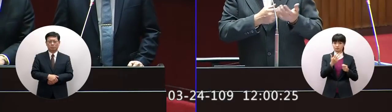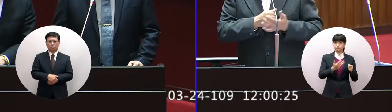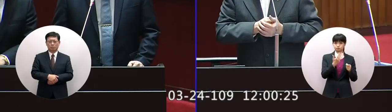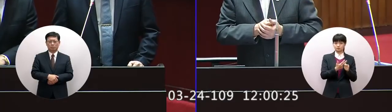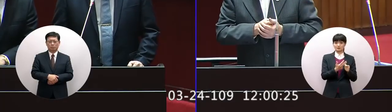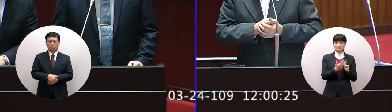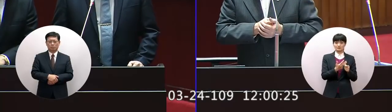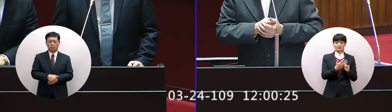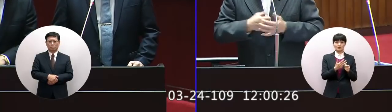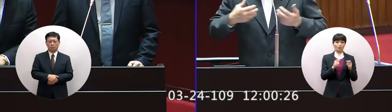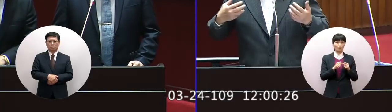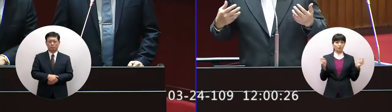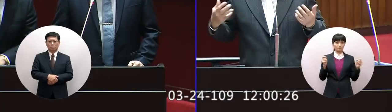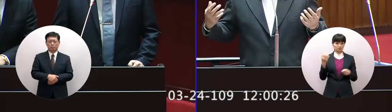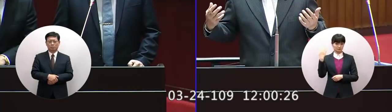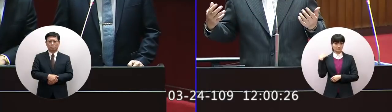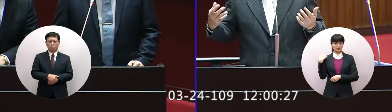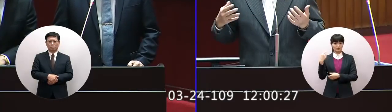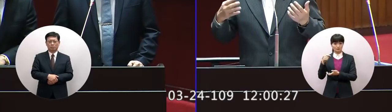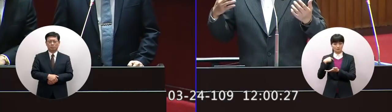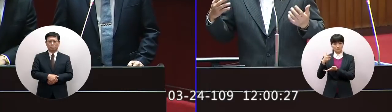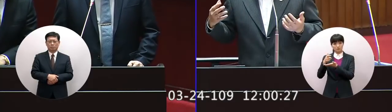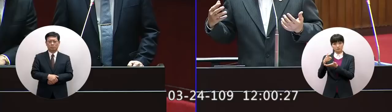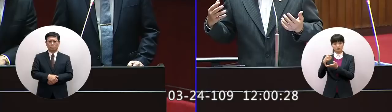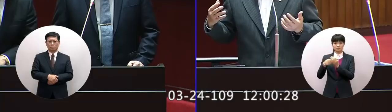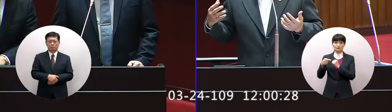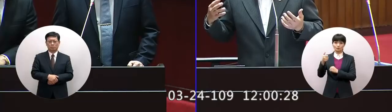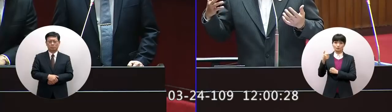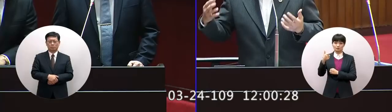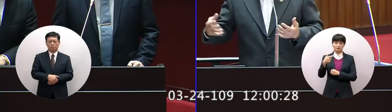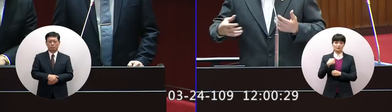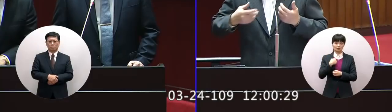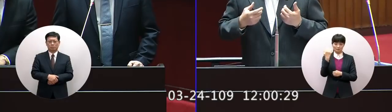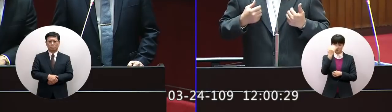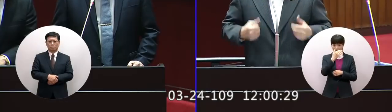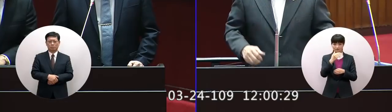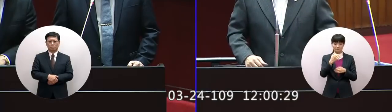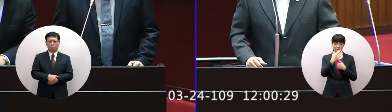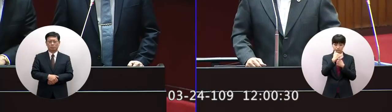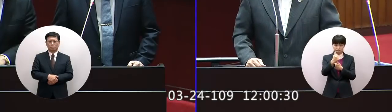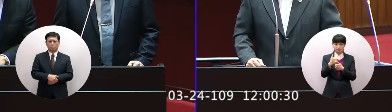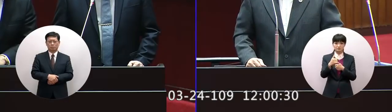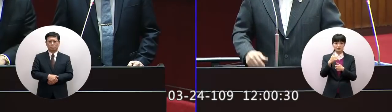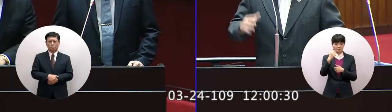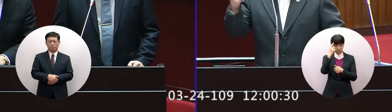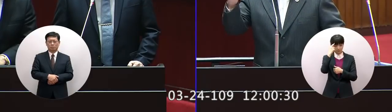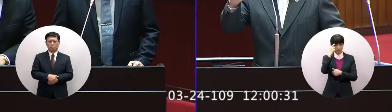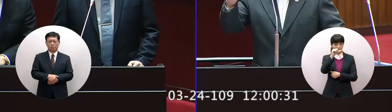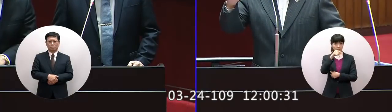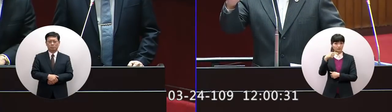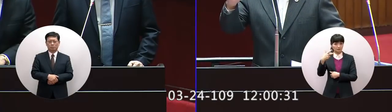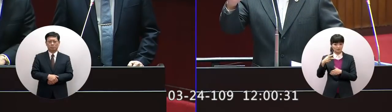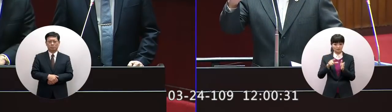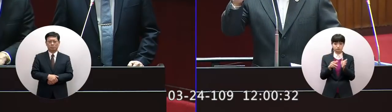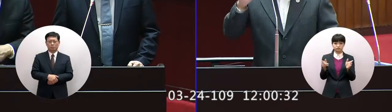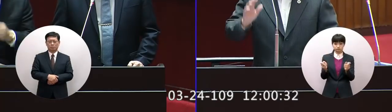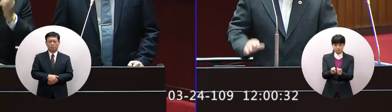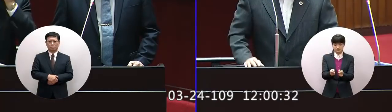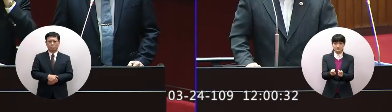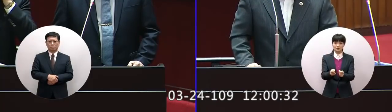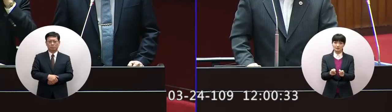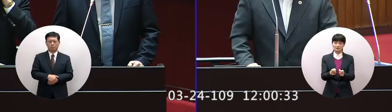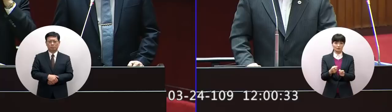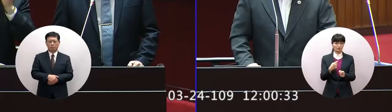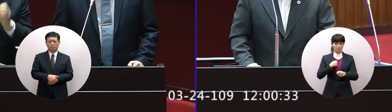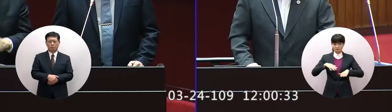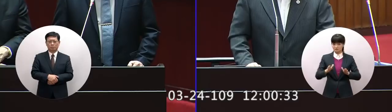打过56发，我现在临战训练5到7天，我就具备一个战力了吗？像这些都是